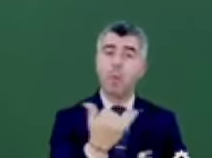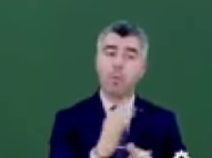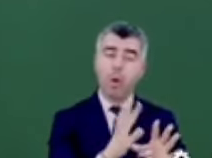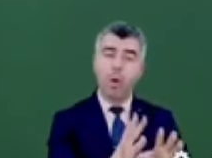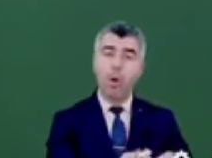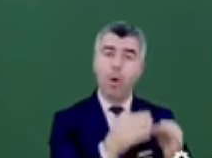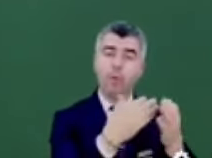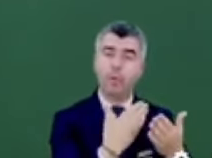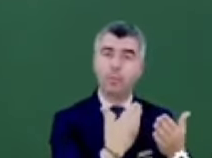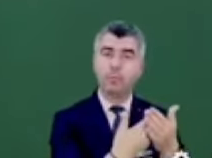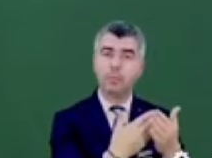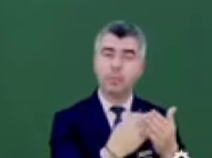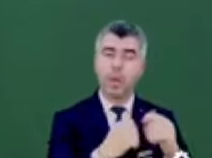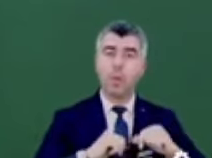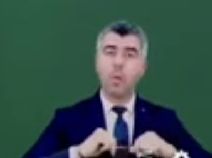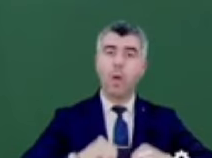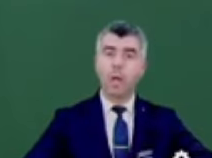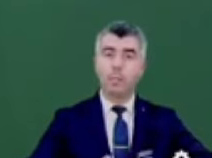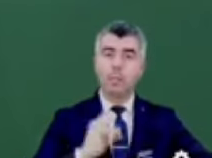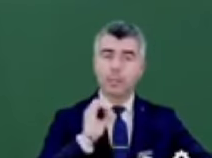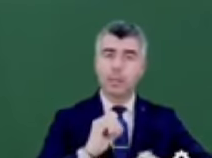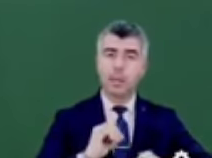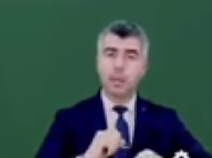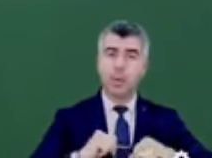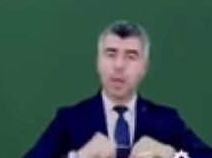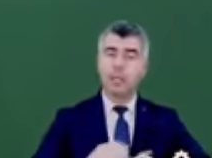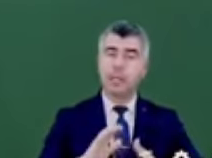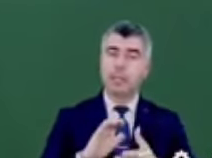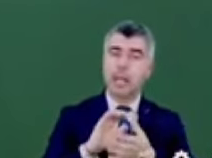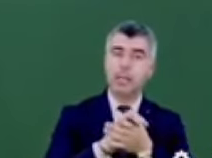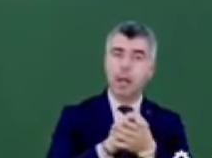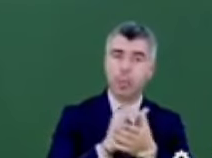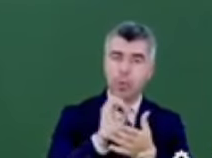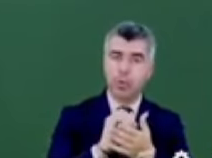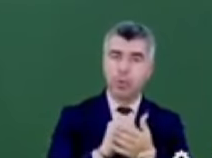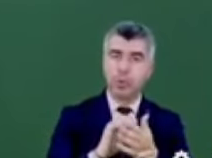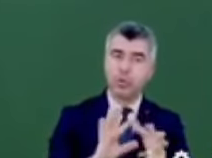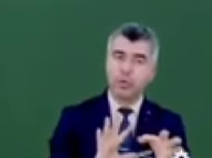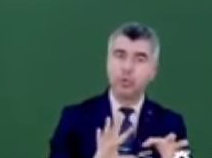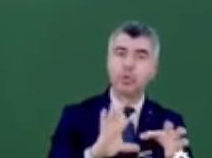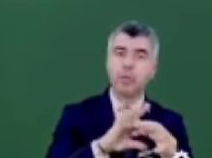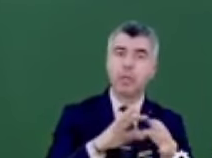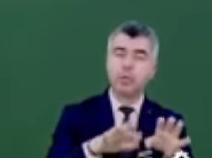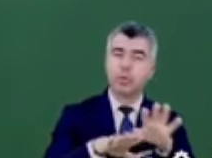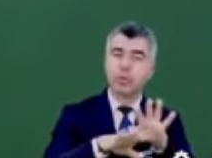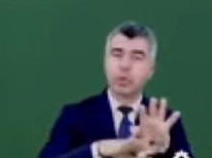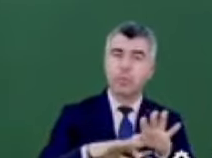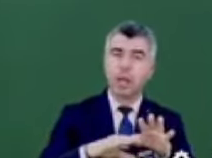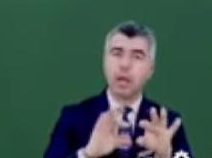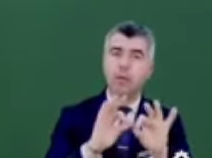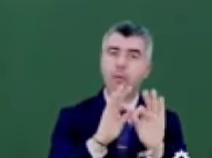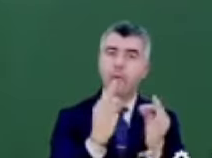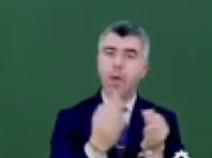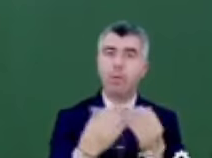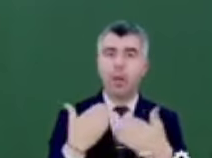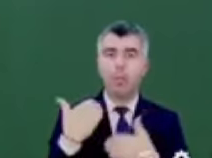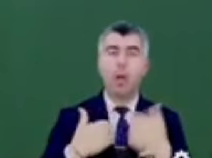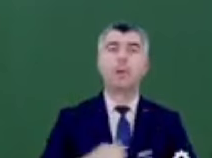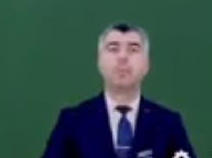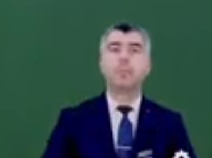المطاره قدمته السيده عواطف حيار وزيره التضامن والادماج الاجتماعي والاسره وياتي هذا